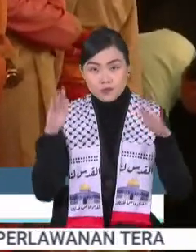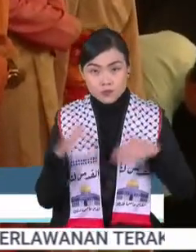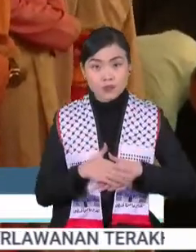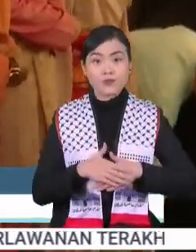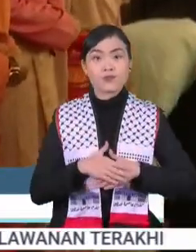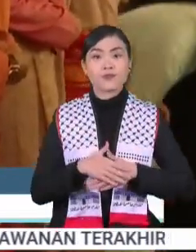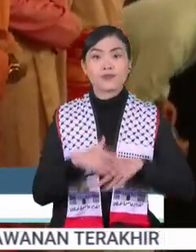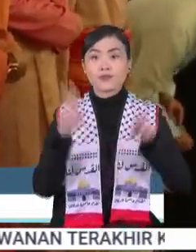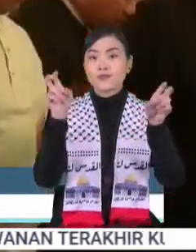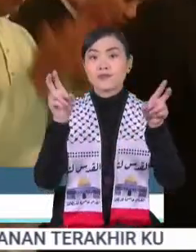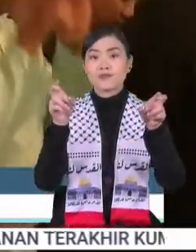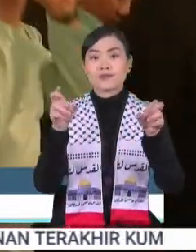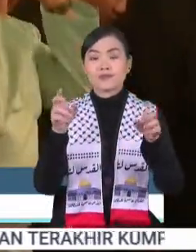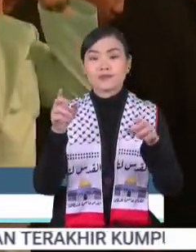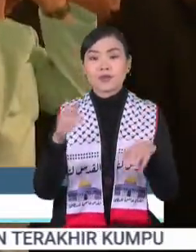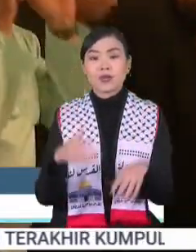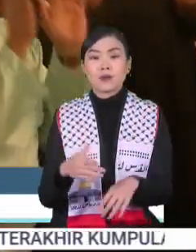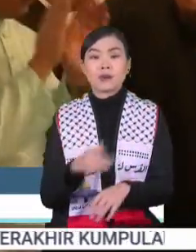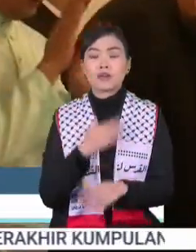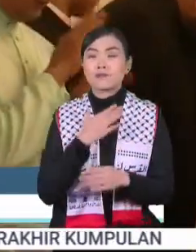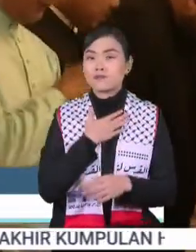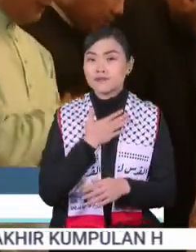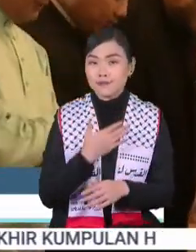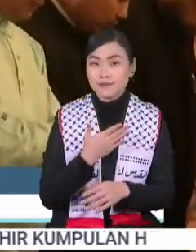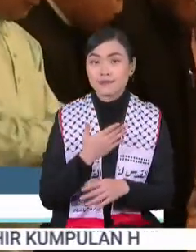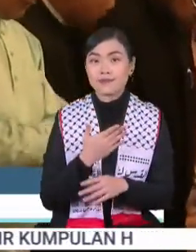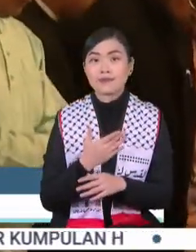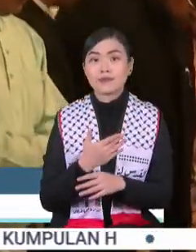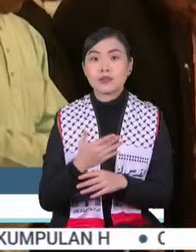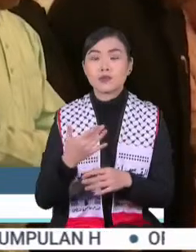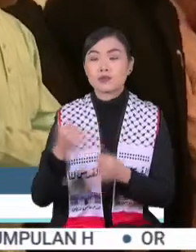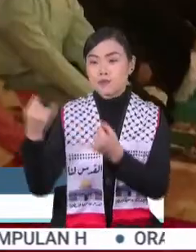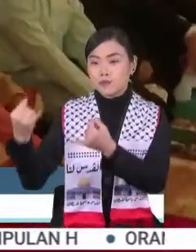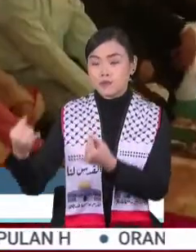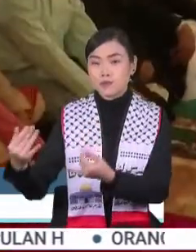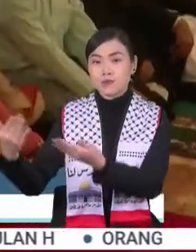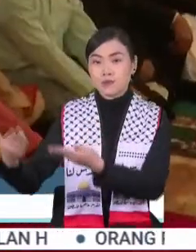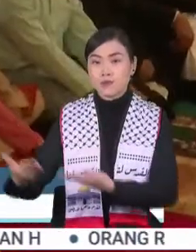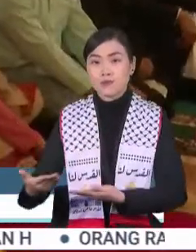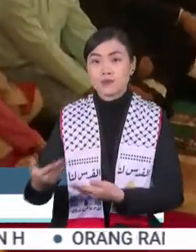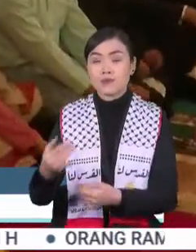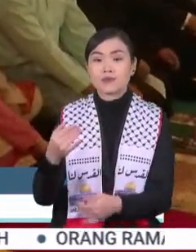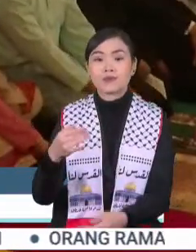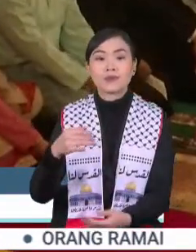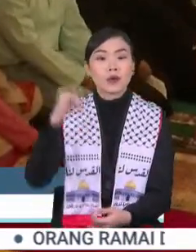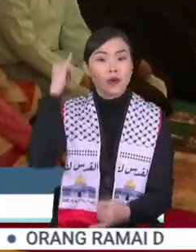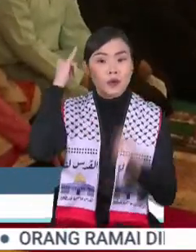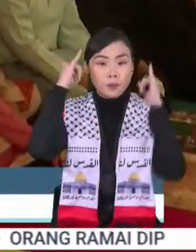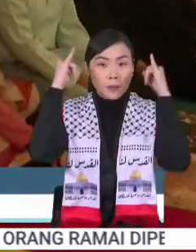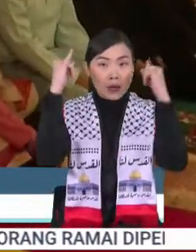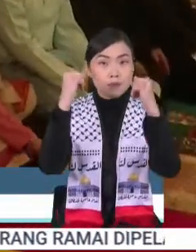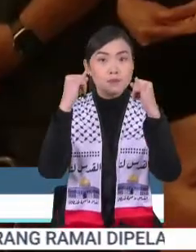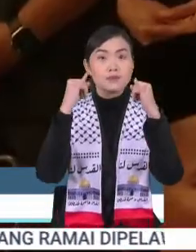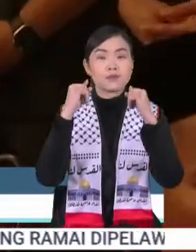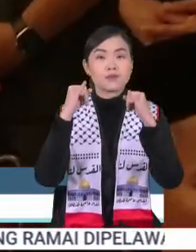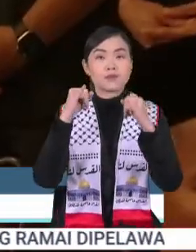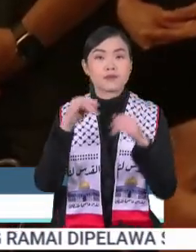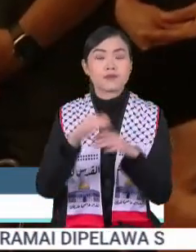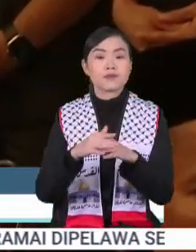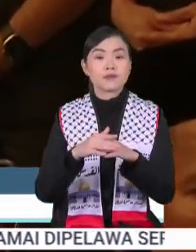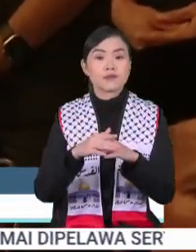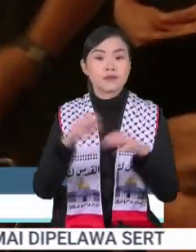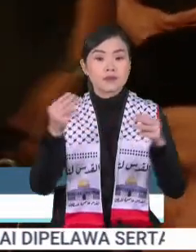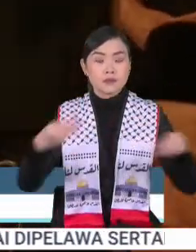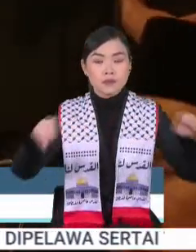menjunjung kasih titah ditaat disampaikan imam besar Masjid Negeri Mohammad Farhan Wijaya manakala solat jumaat diimamkan imam